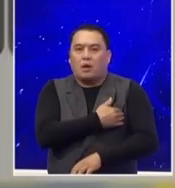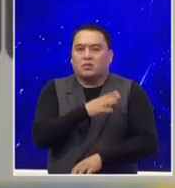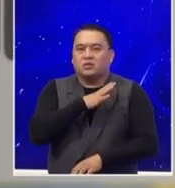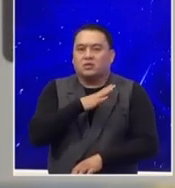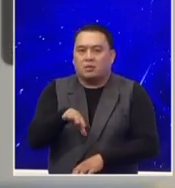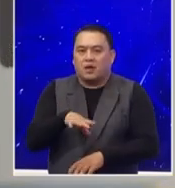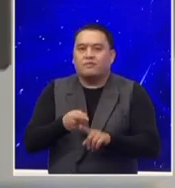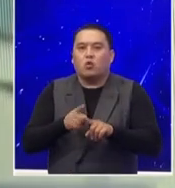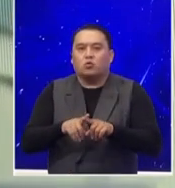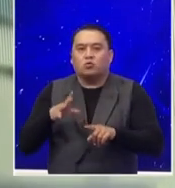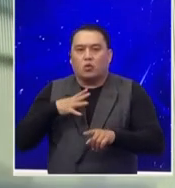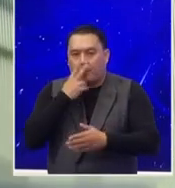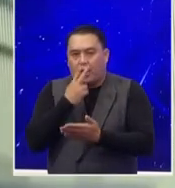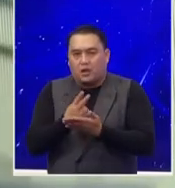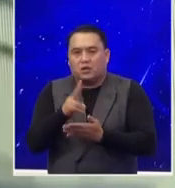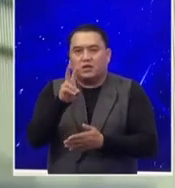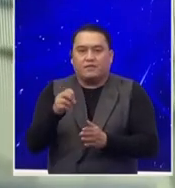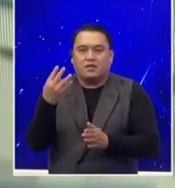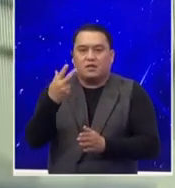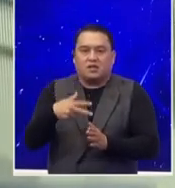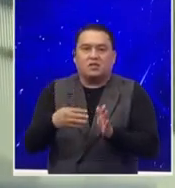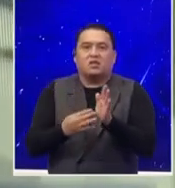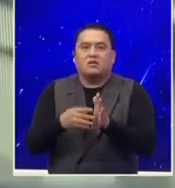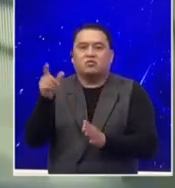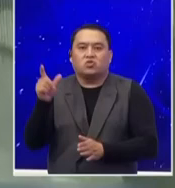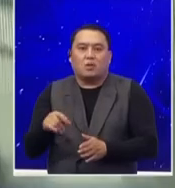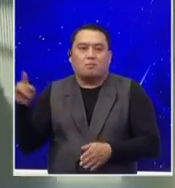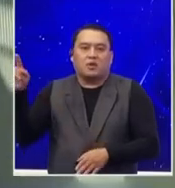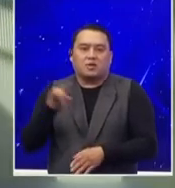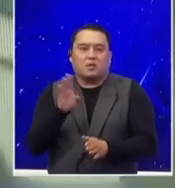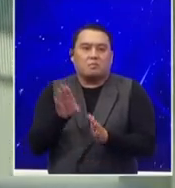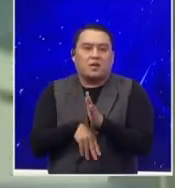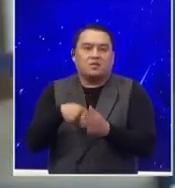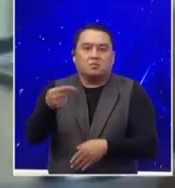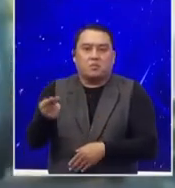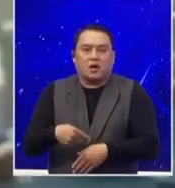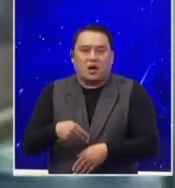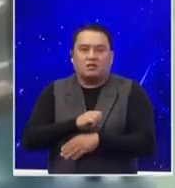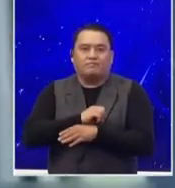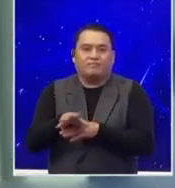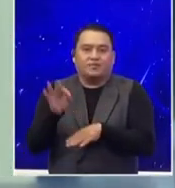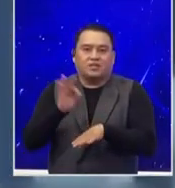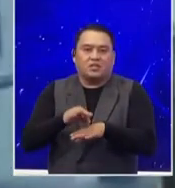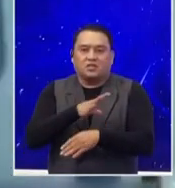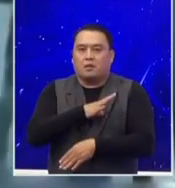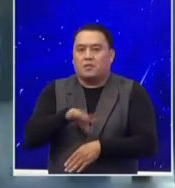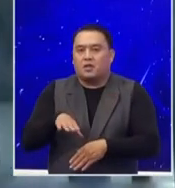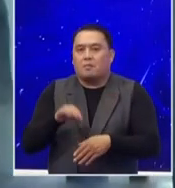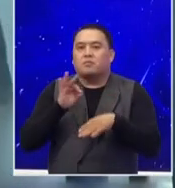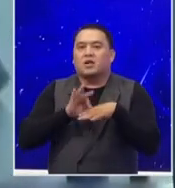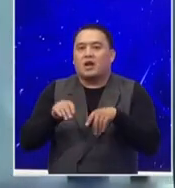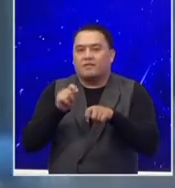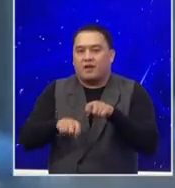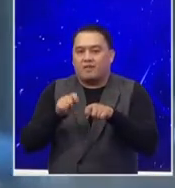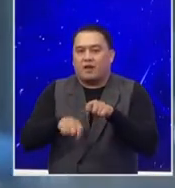не отмечалась. Но, как оказалось, 239 человек прилетели без справки о прохождении ПЦР-теста. Их провели